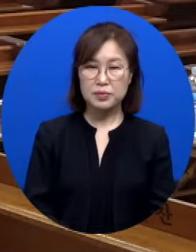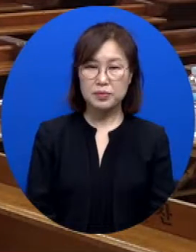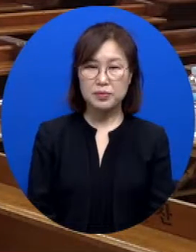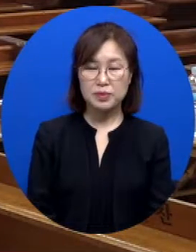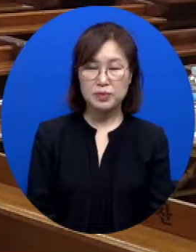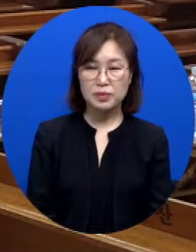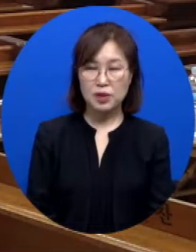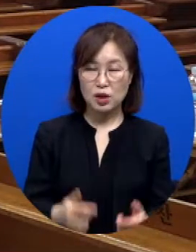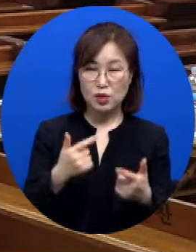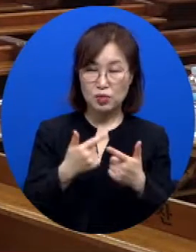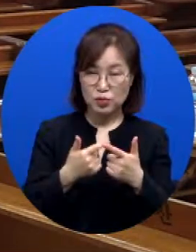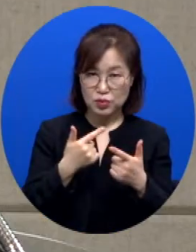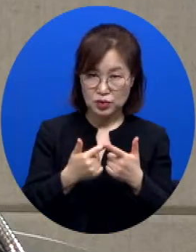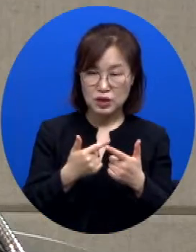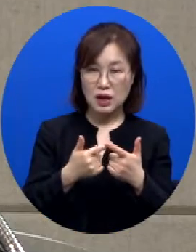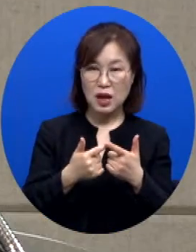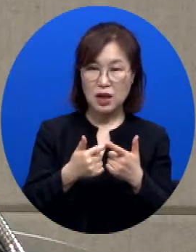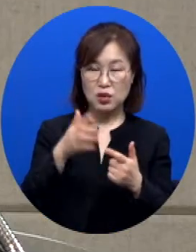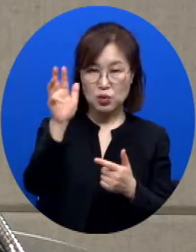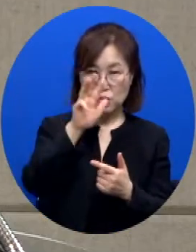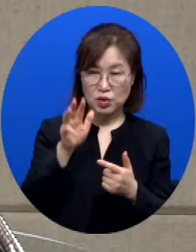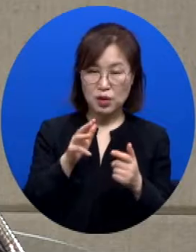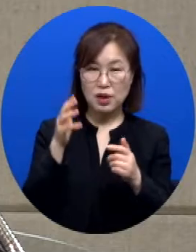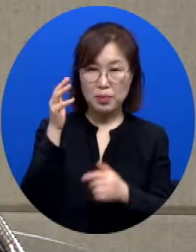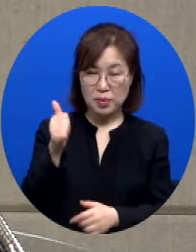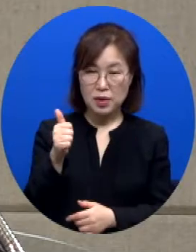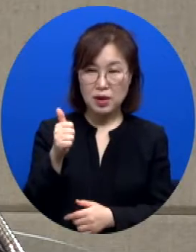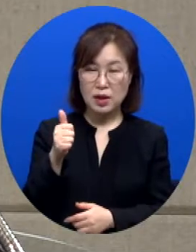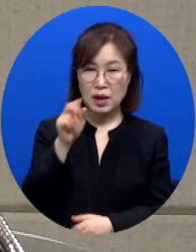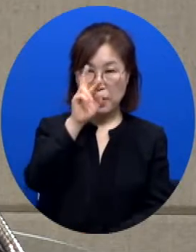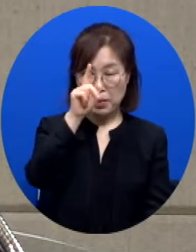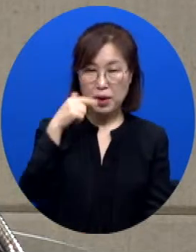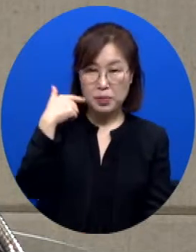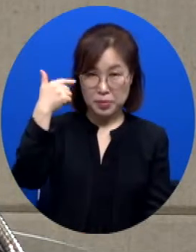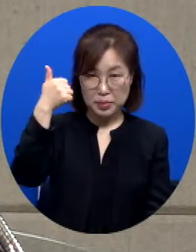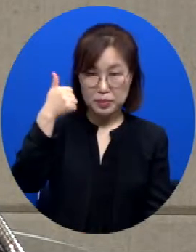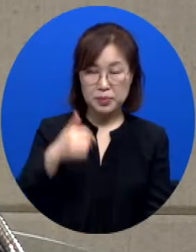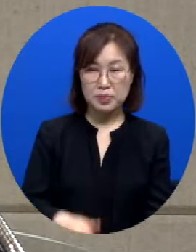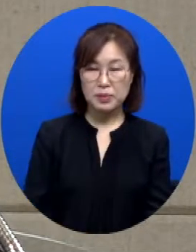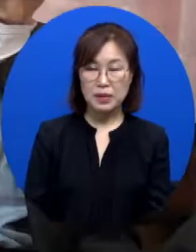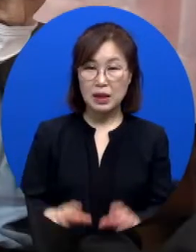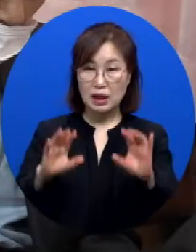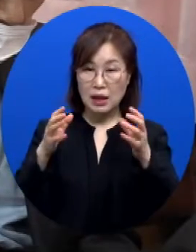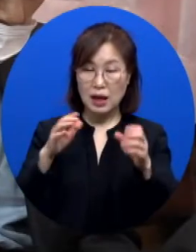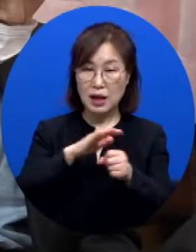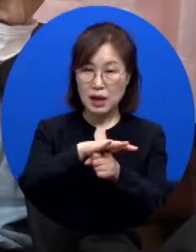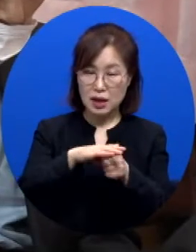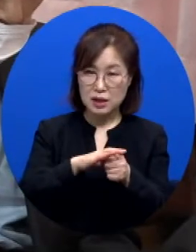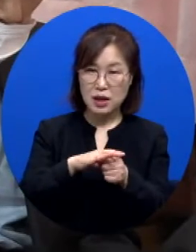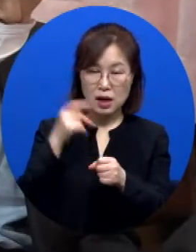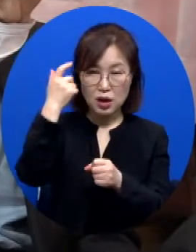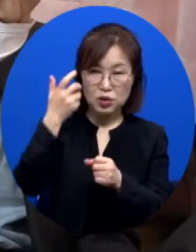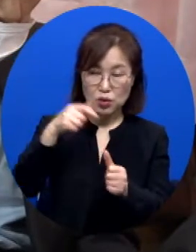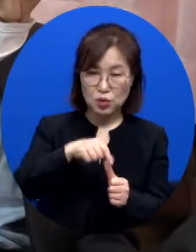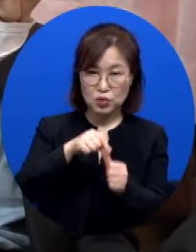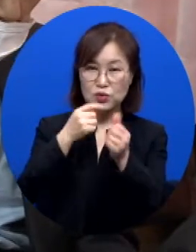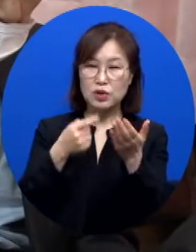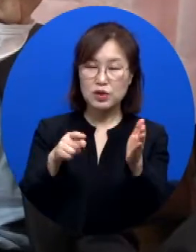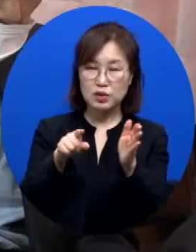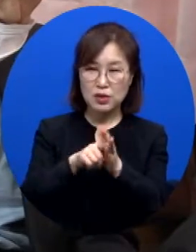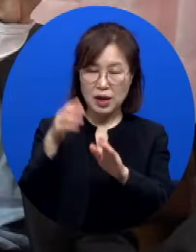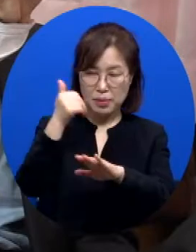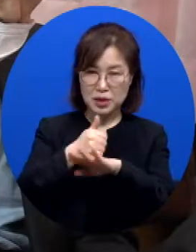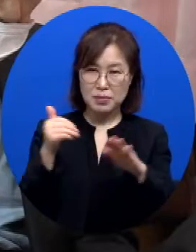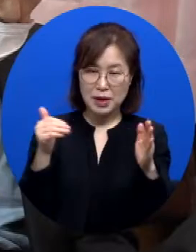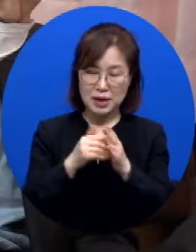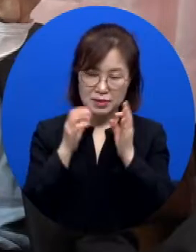부산 자유 기독인 이충렬 앞에 대표회장 박선 제목 쇼는 인 나라사랑 영혼 구원을 위해 끝까지 사명을